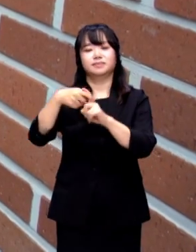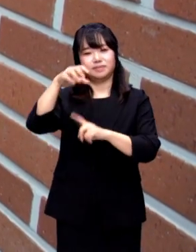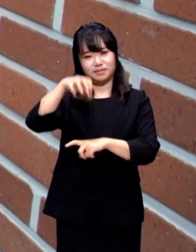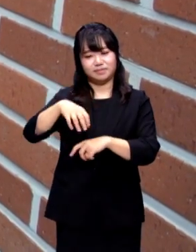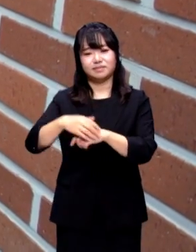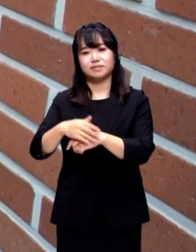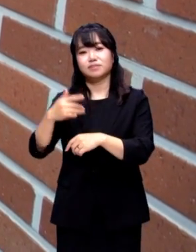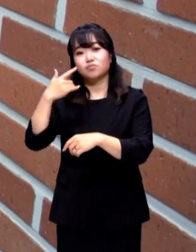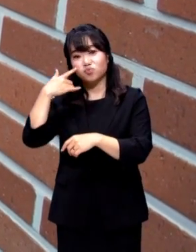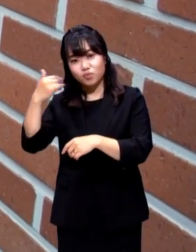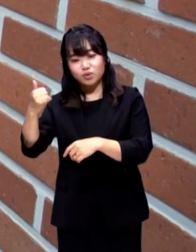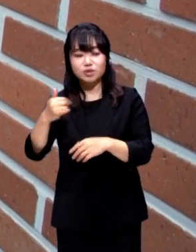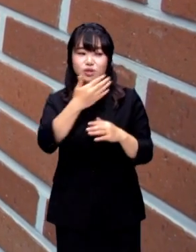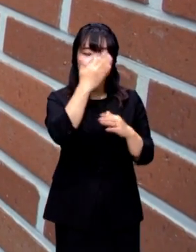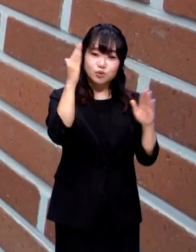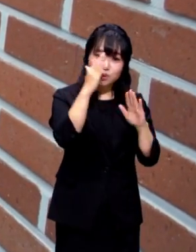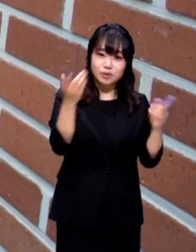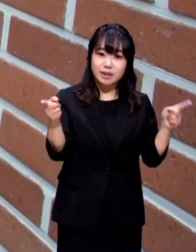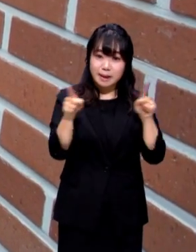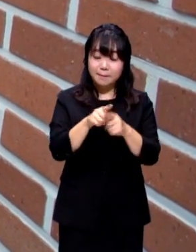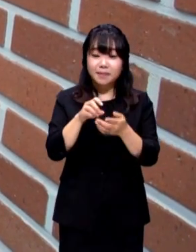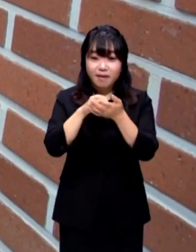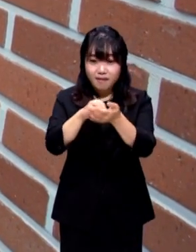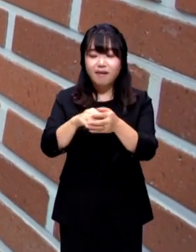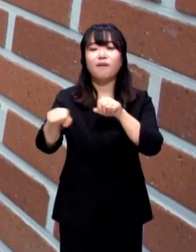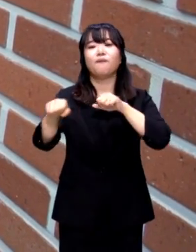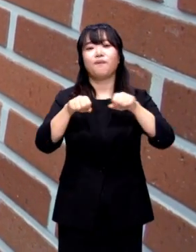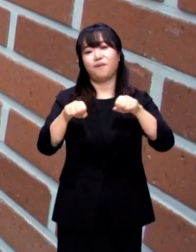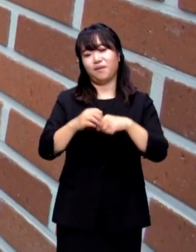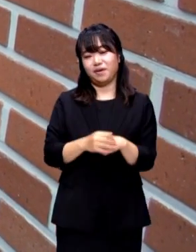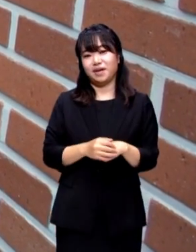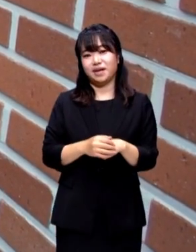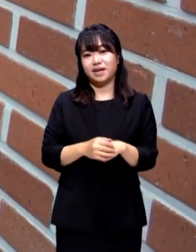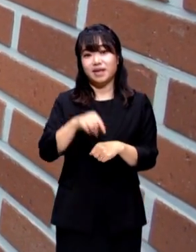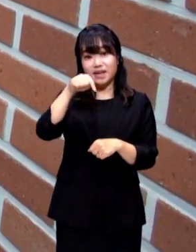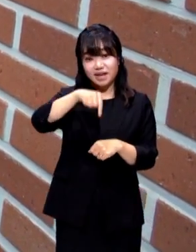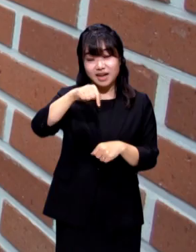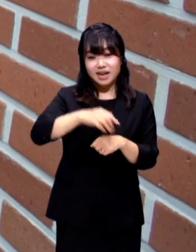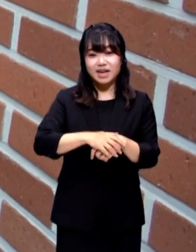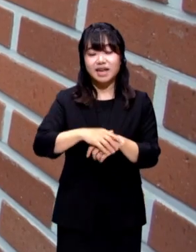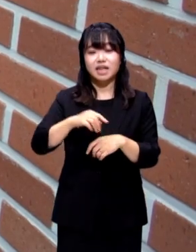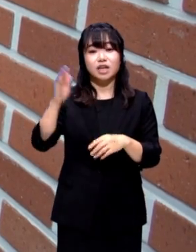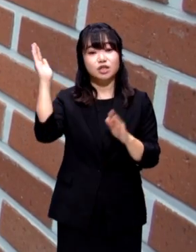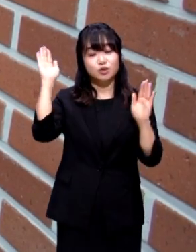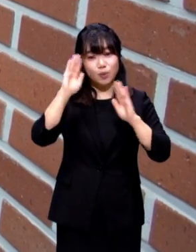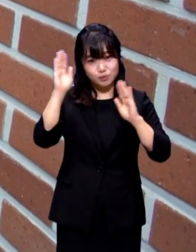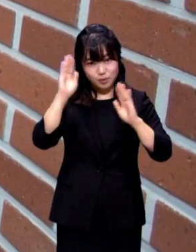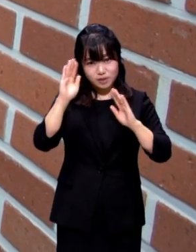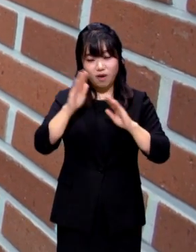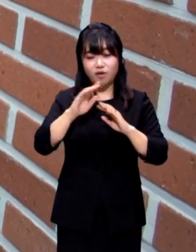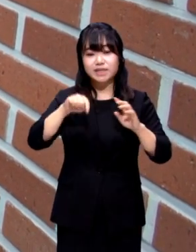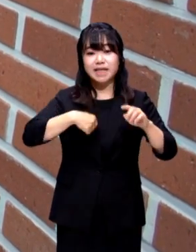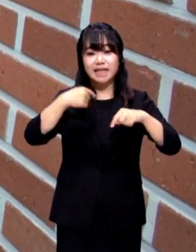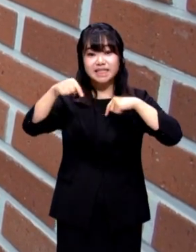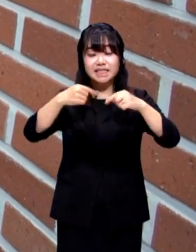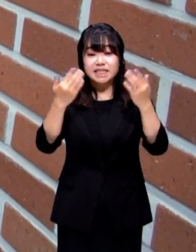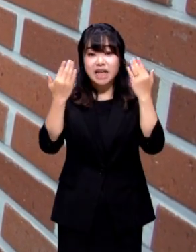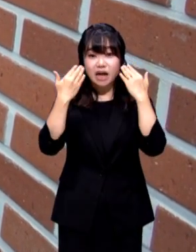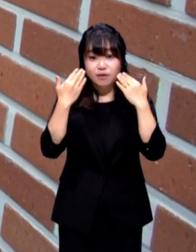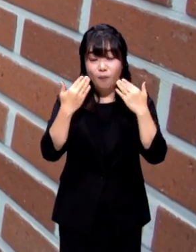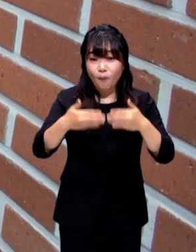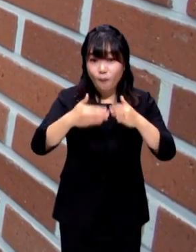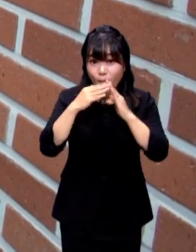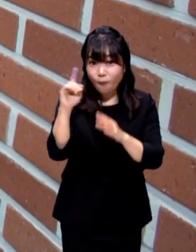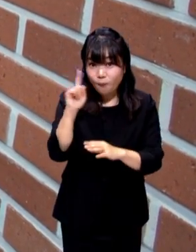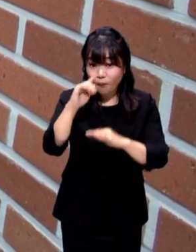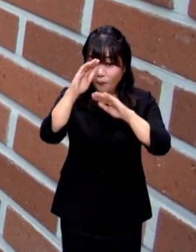주민들과 청소년들이 자유롭게 활동하는 공간인데요. 이곳에서 청소년 자치학교가 열린다고 합니다. 청소년 자치학교는